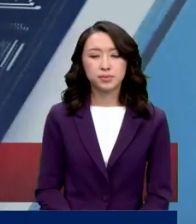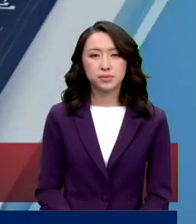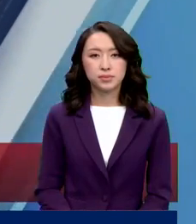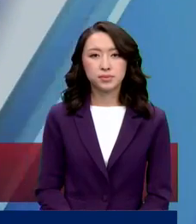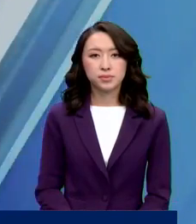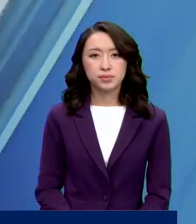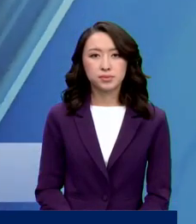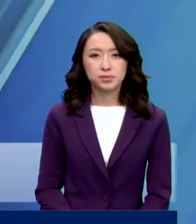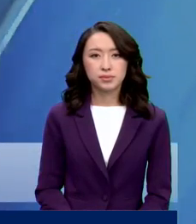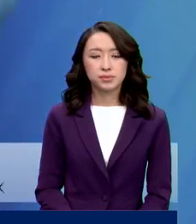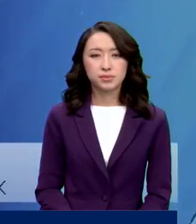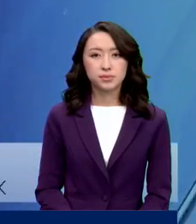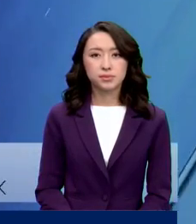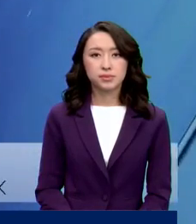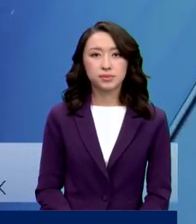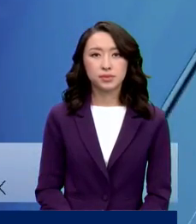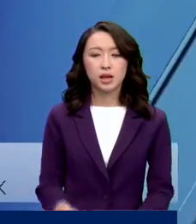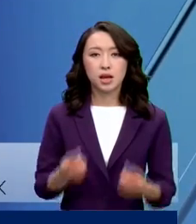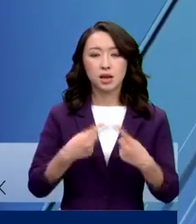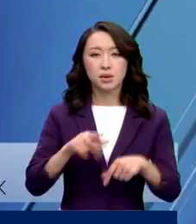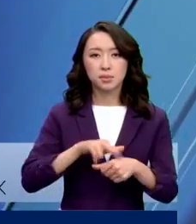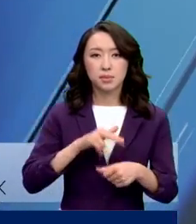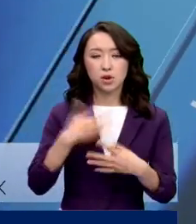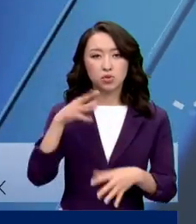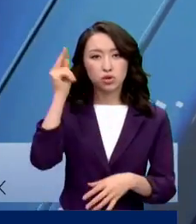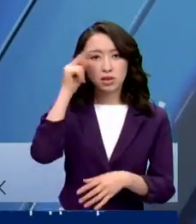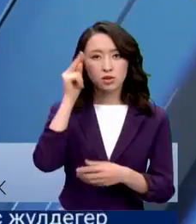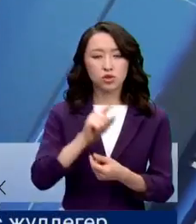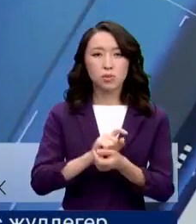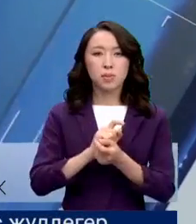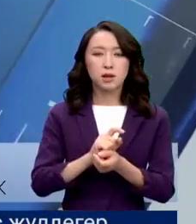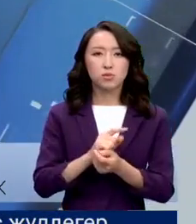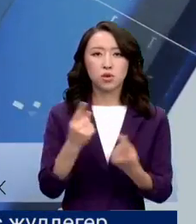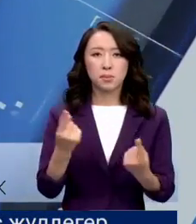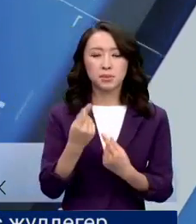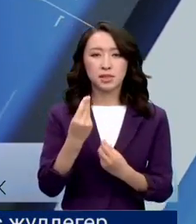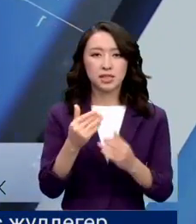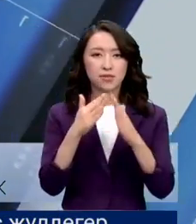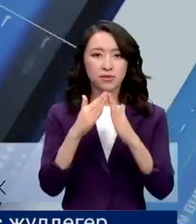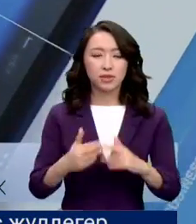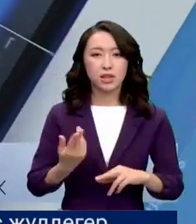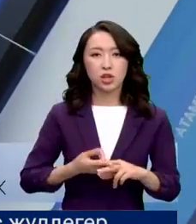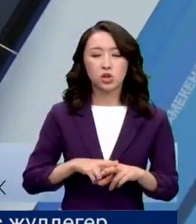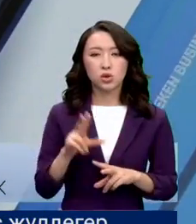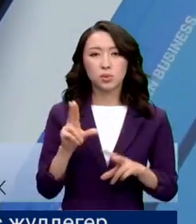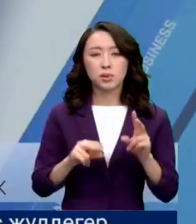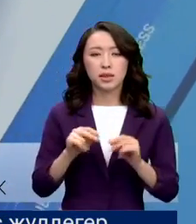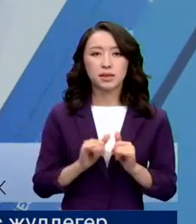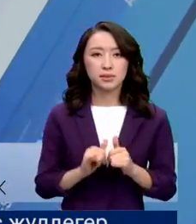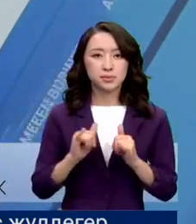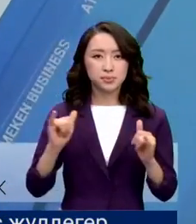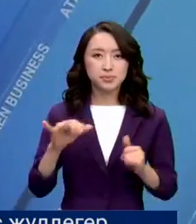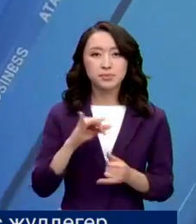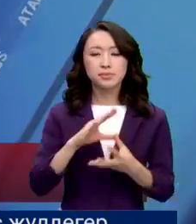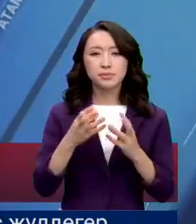Наши правоохранительные органы уже научились вести борьбу с классическими финансовыми пирамидами, которые там пытаются развиваться, и, в